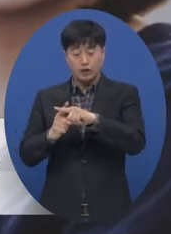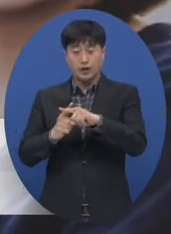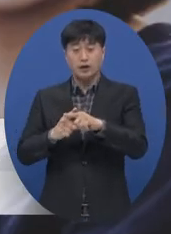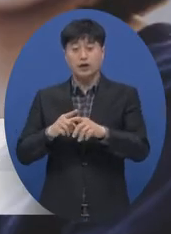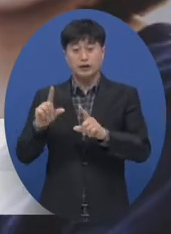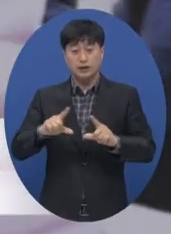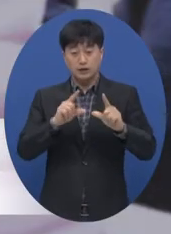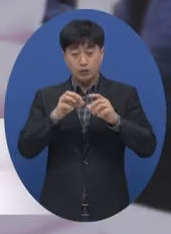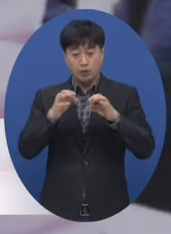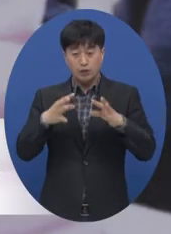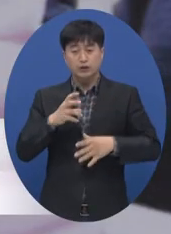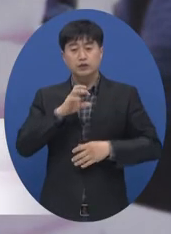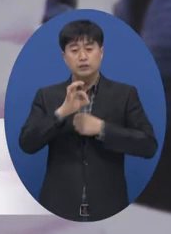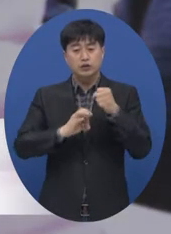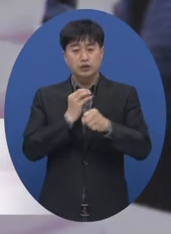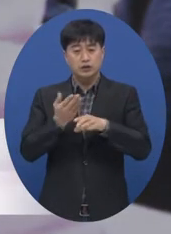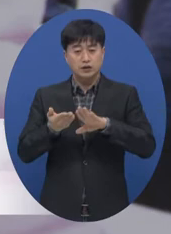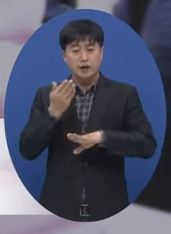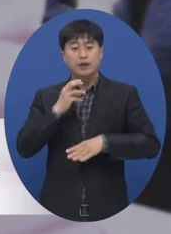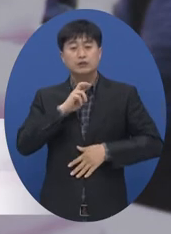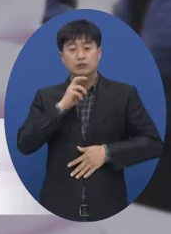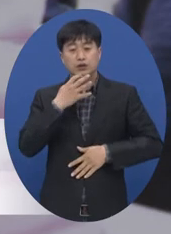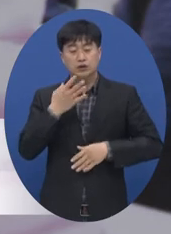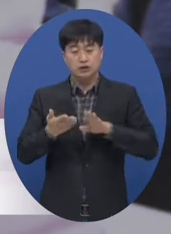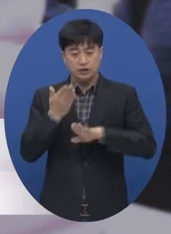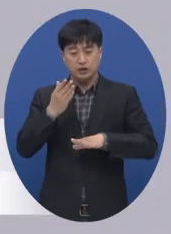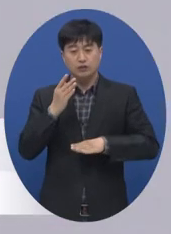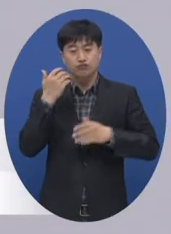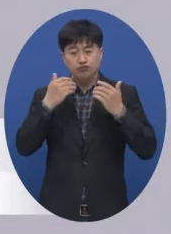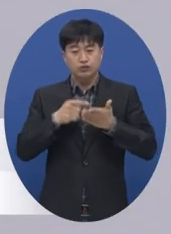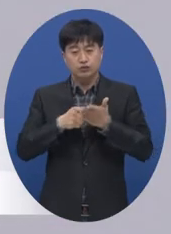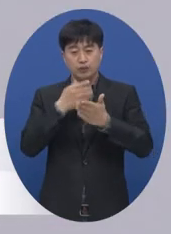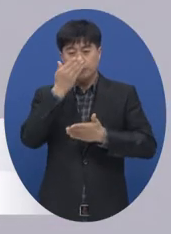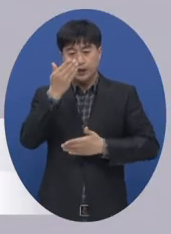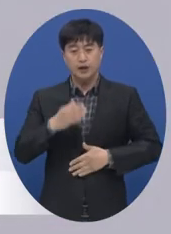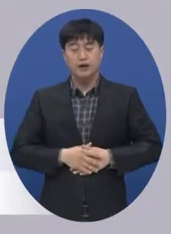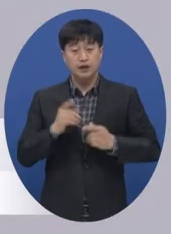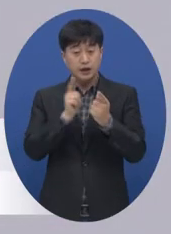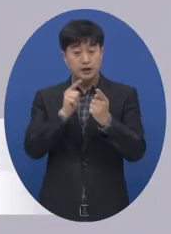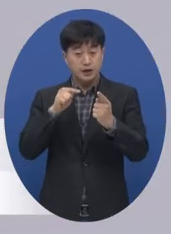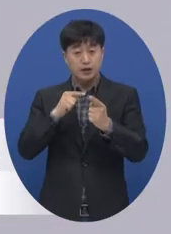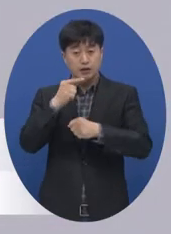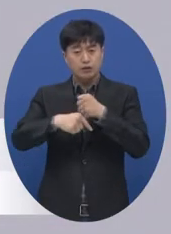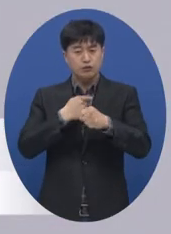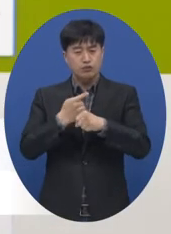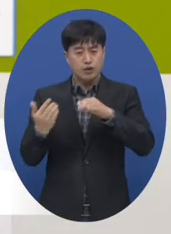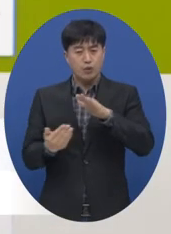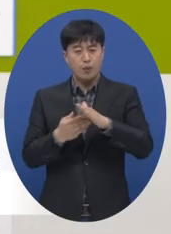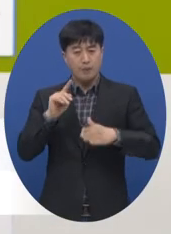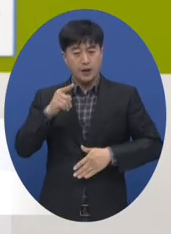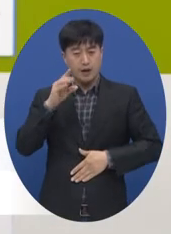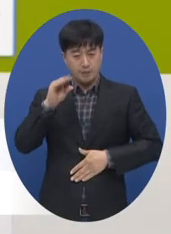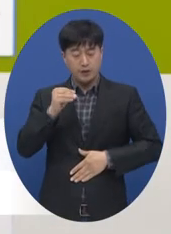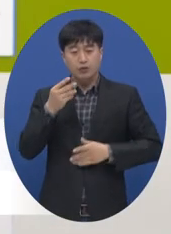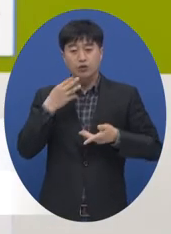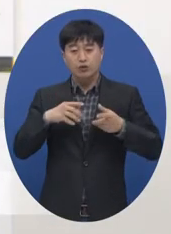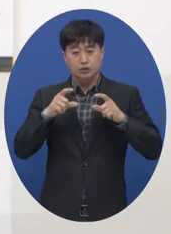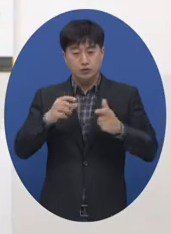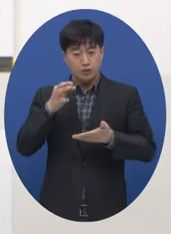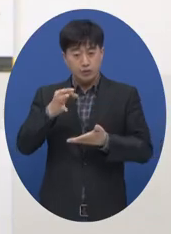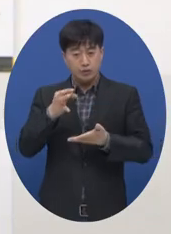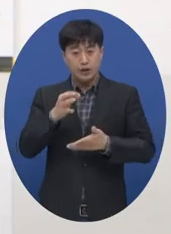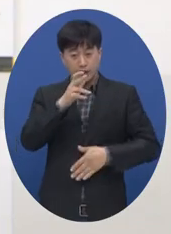기간이 10년 이상인 만 24세 이하 청년 이면 누구나 신청할 수 있습니다 대상자는 연간 최대 100만원 의 경기 채